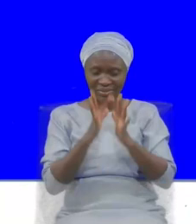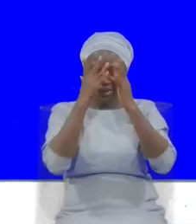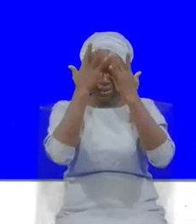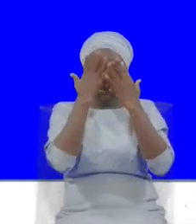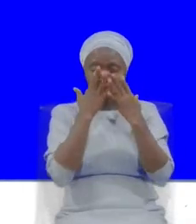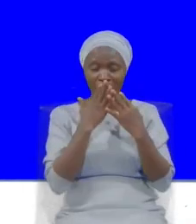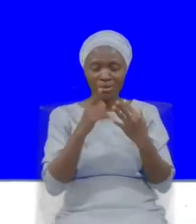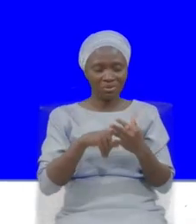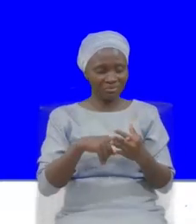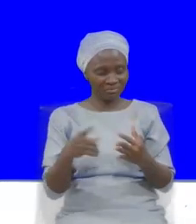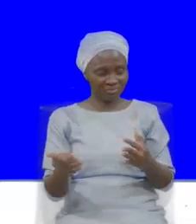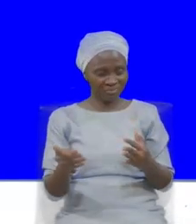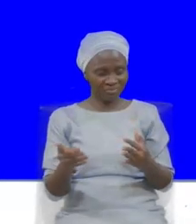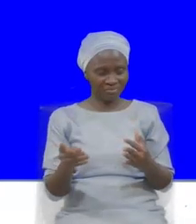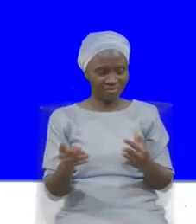La tristesse est partie.